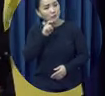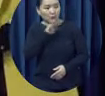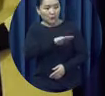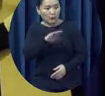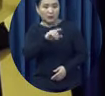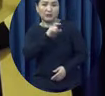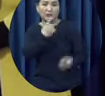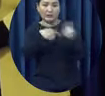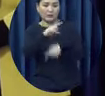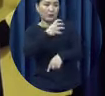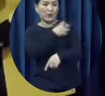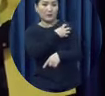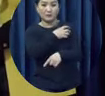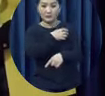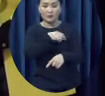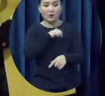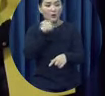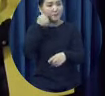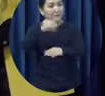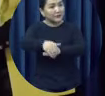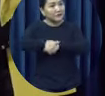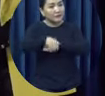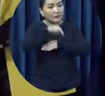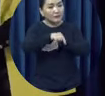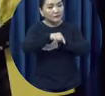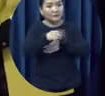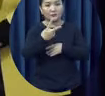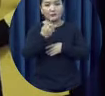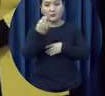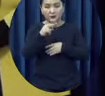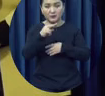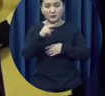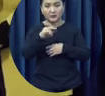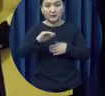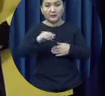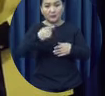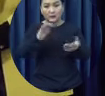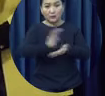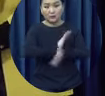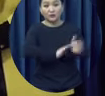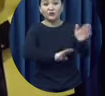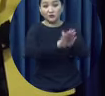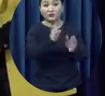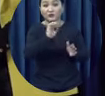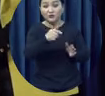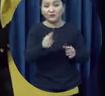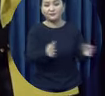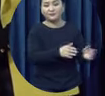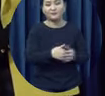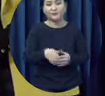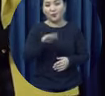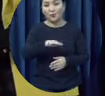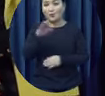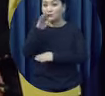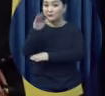хандах эсвэл одоо нөгөө бие даах гэдэг үйл ажиллагаа яг энэ үед илүү эрчимтэй хөгждөг байгаа. За мөн одоо хүүхдээ өсвөр